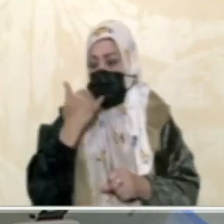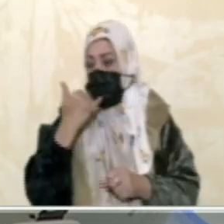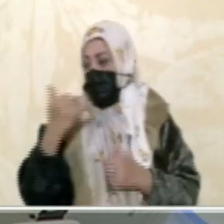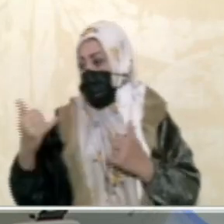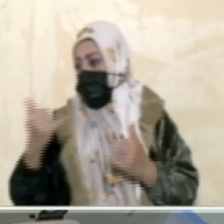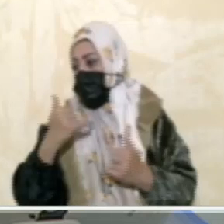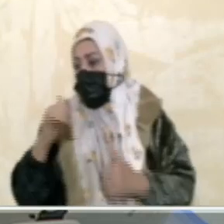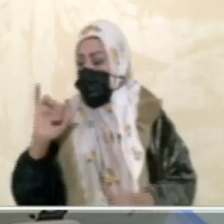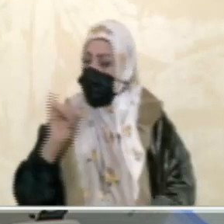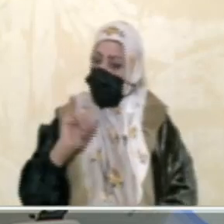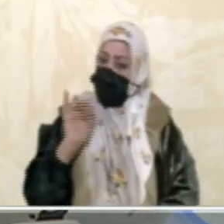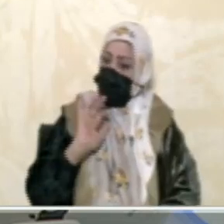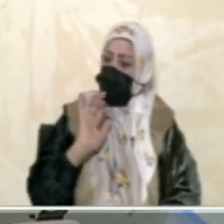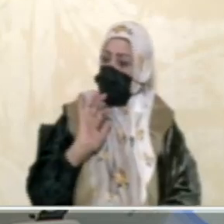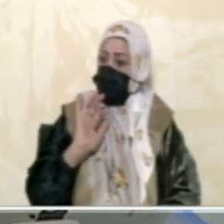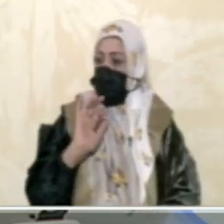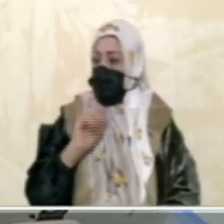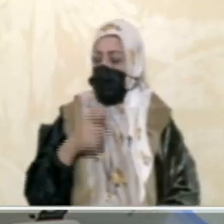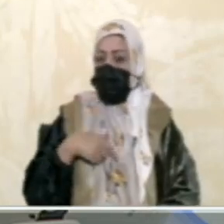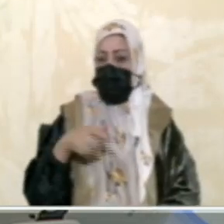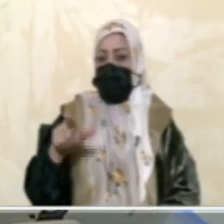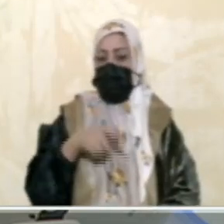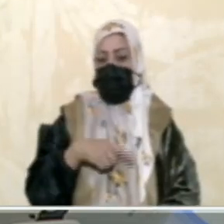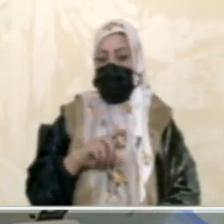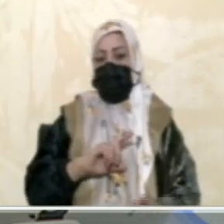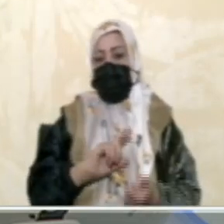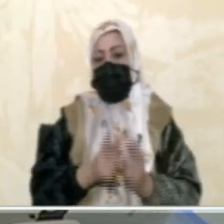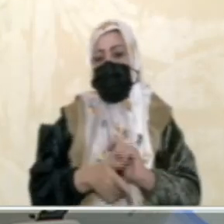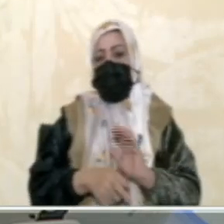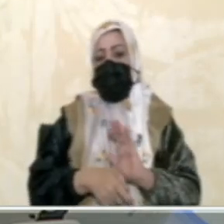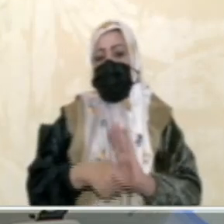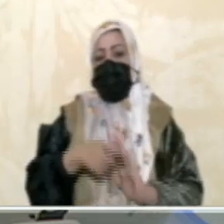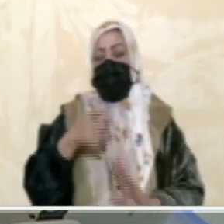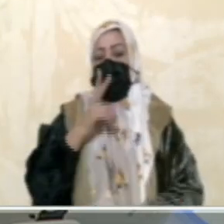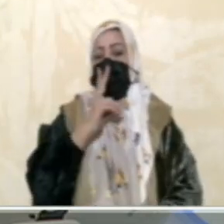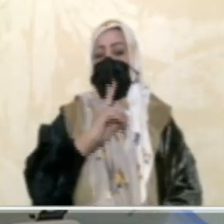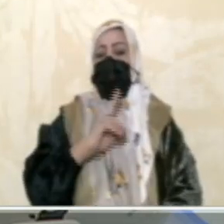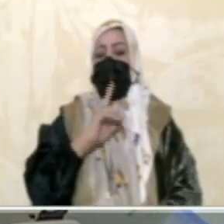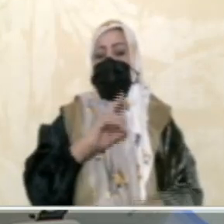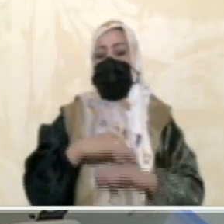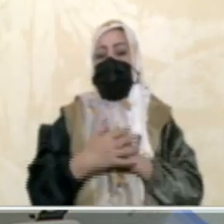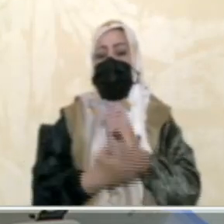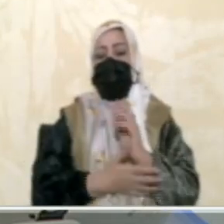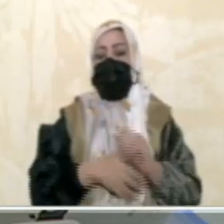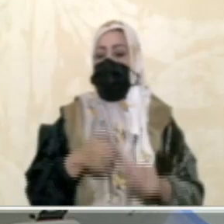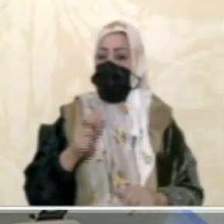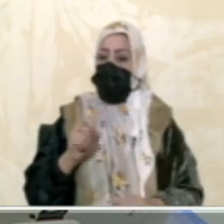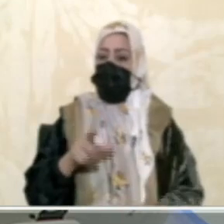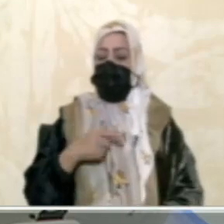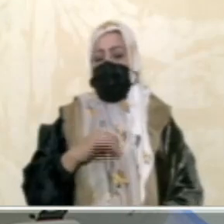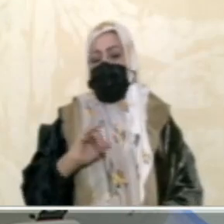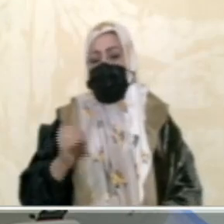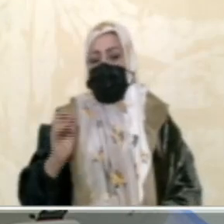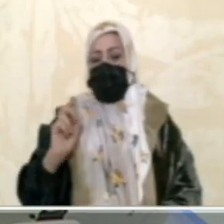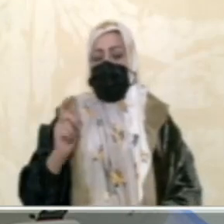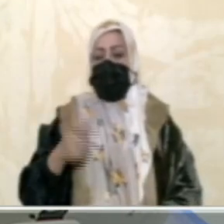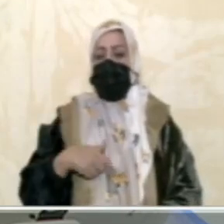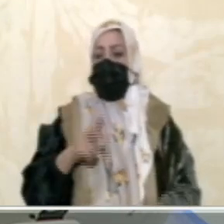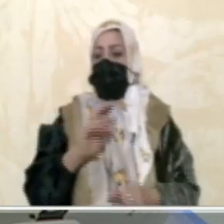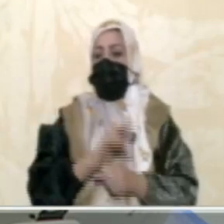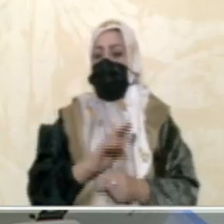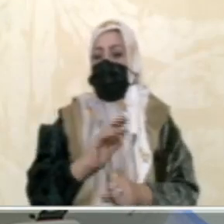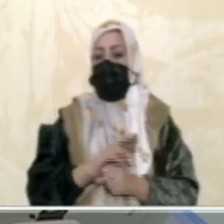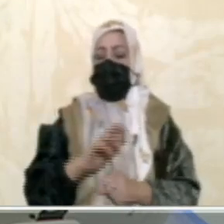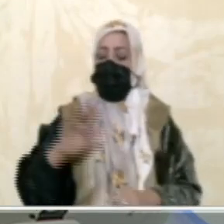ليجدد وضوئه او لنحوه لامر طارئ هذا الرجل نعم هو احق بمكانه